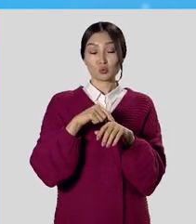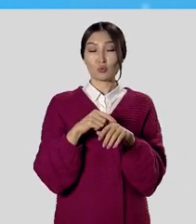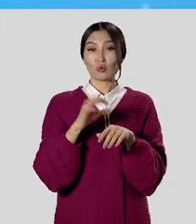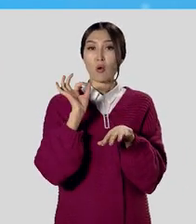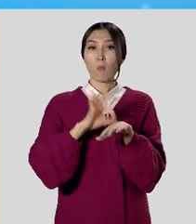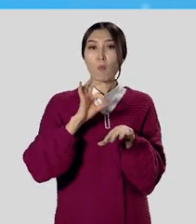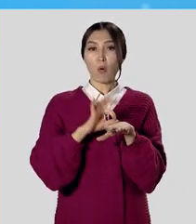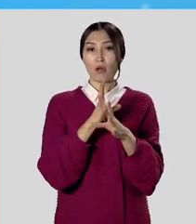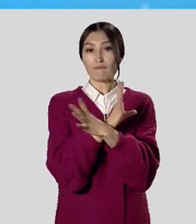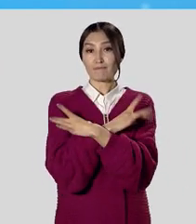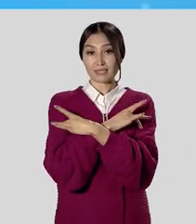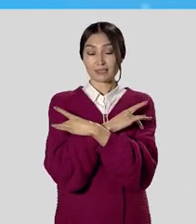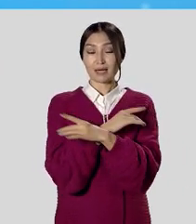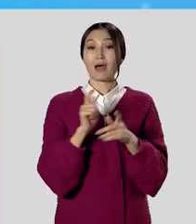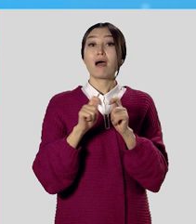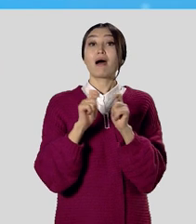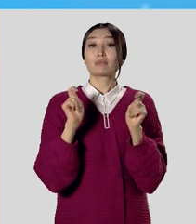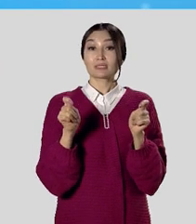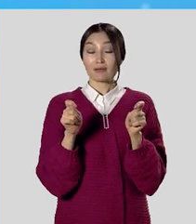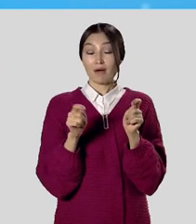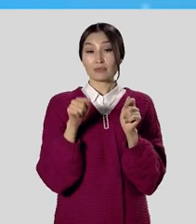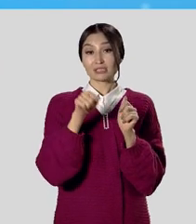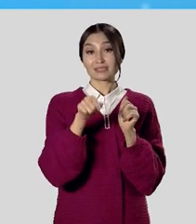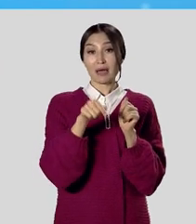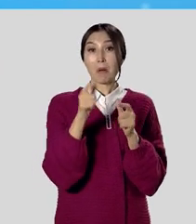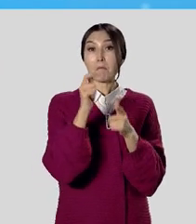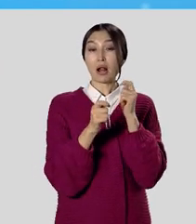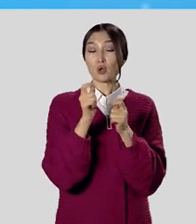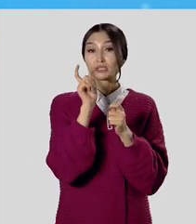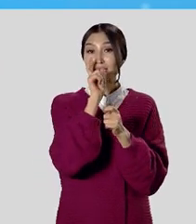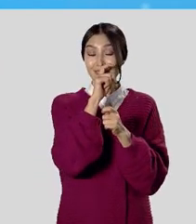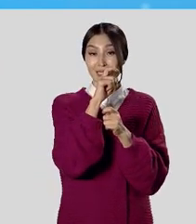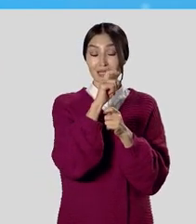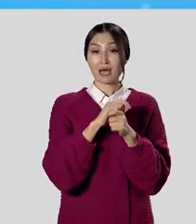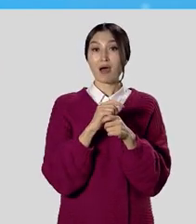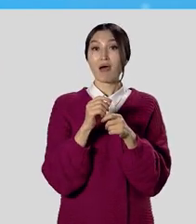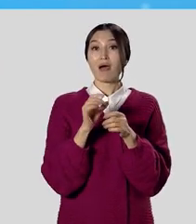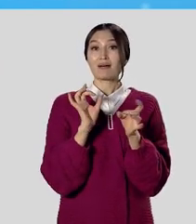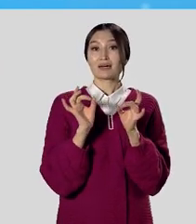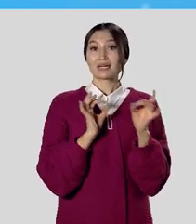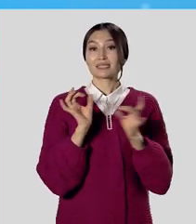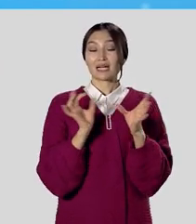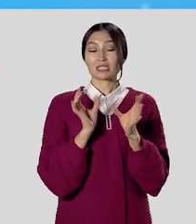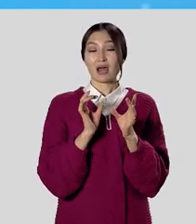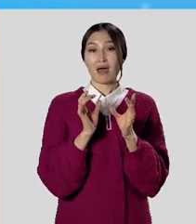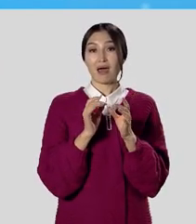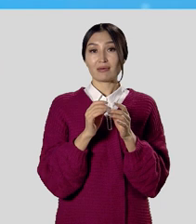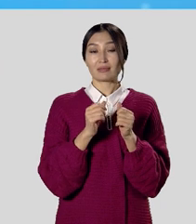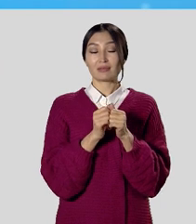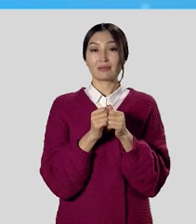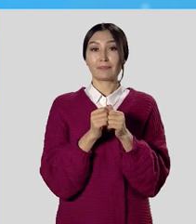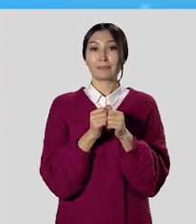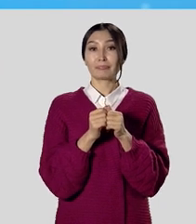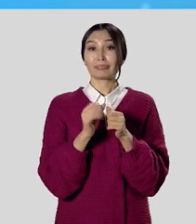боль в мышцах. Образовавшаяся там молочная кислота раздражает нервные